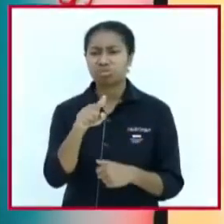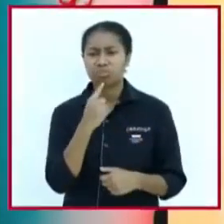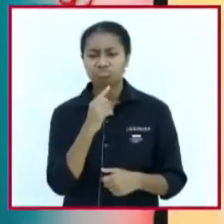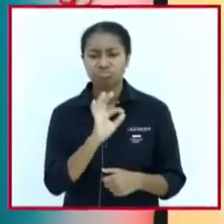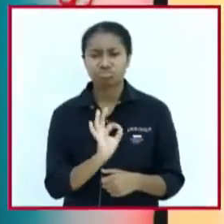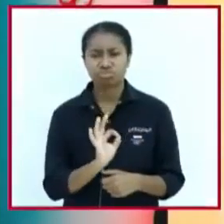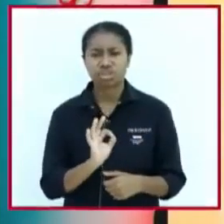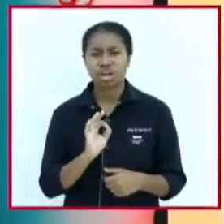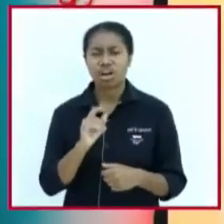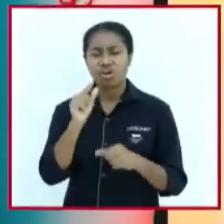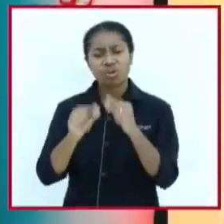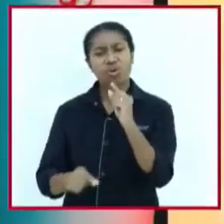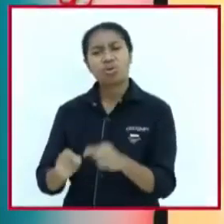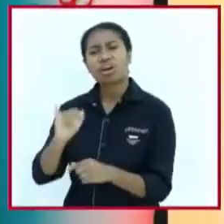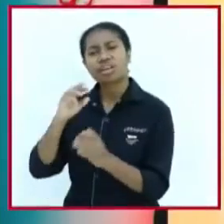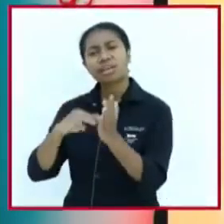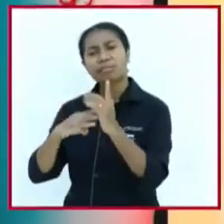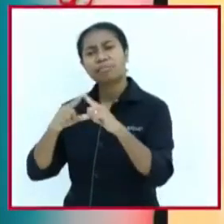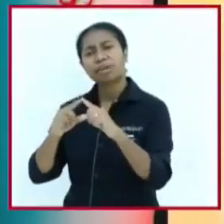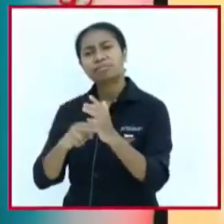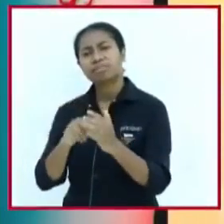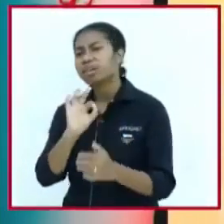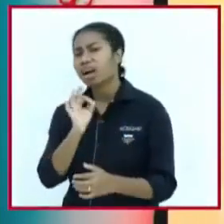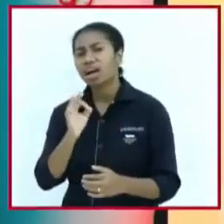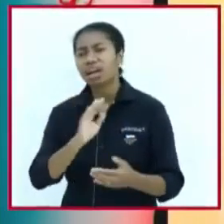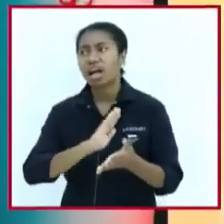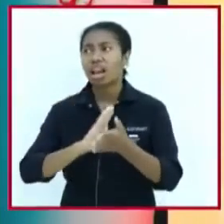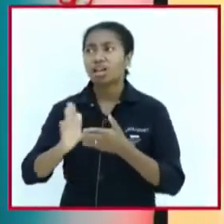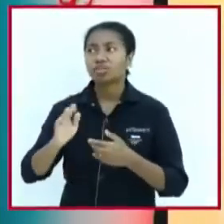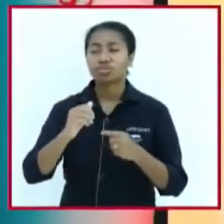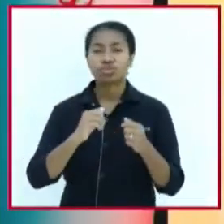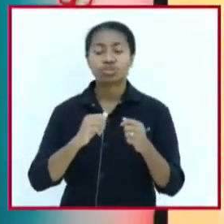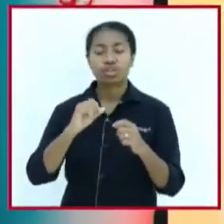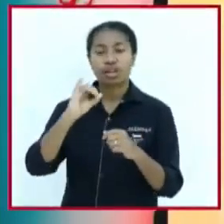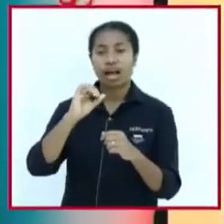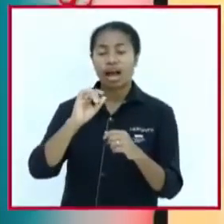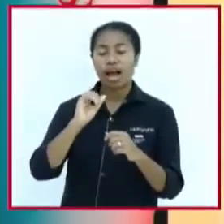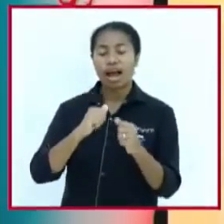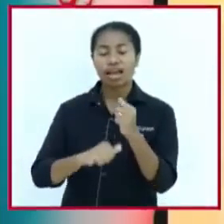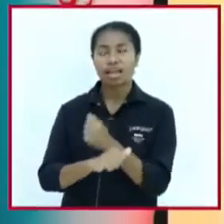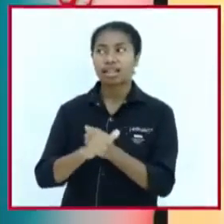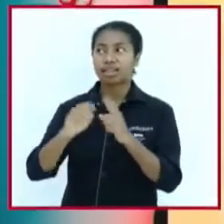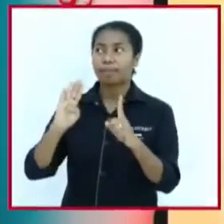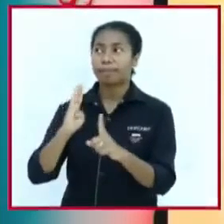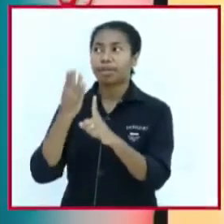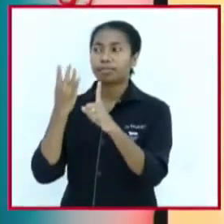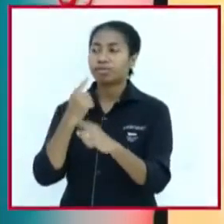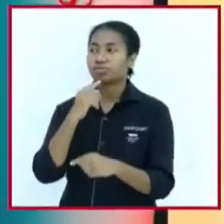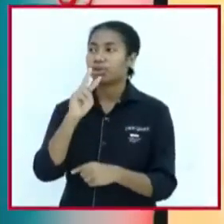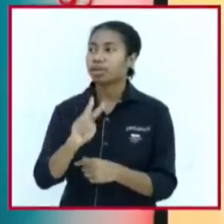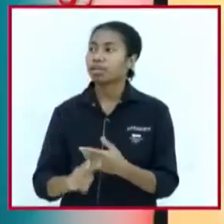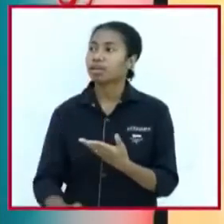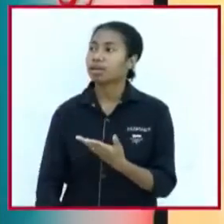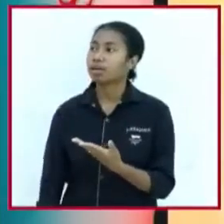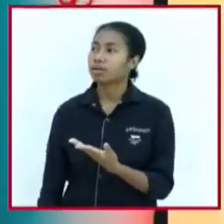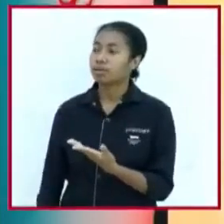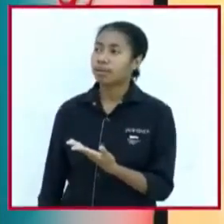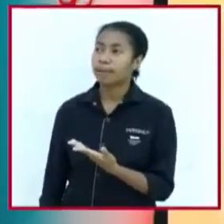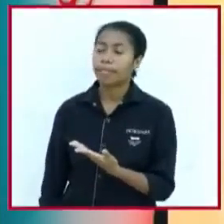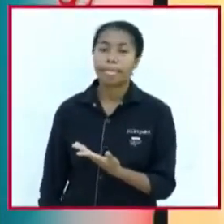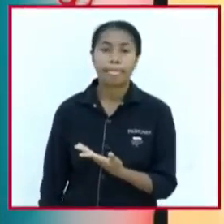ada at a blast sebab telah diketahui semua orang bahwa Tuhan kita berasal dari suku Yehuda